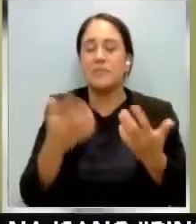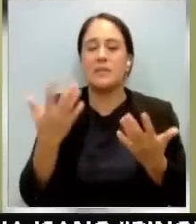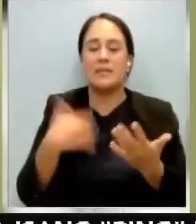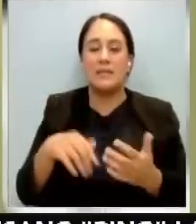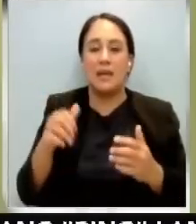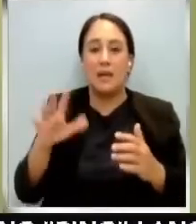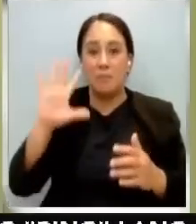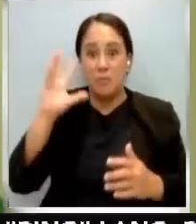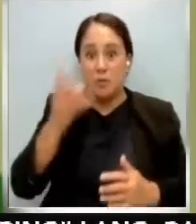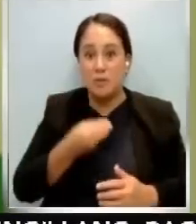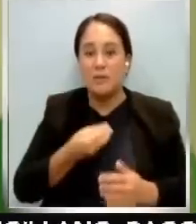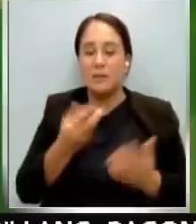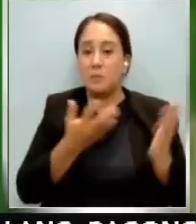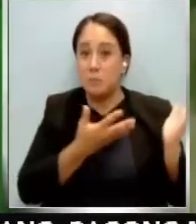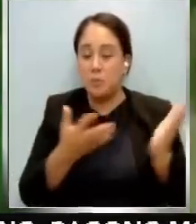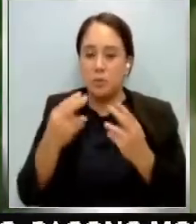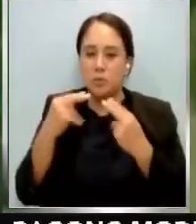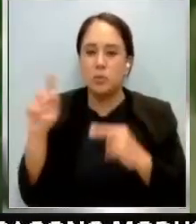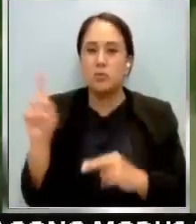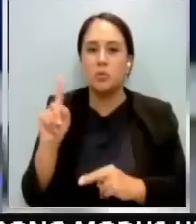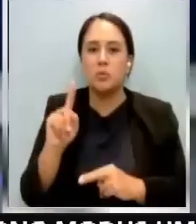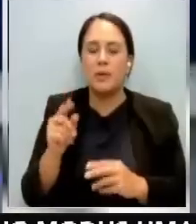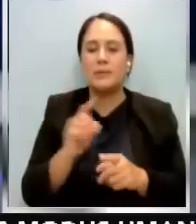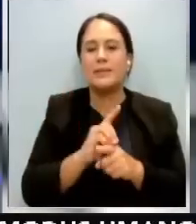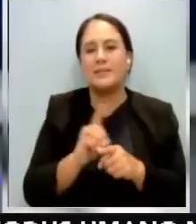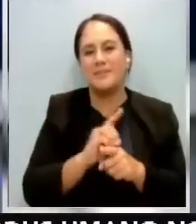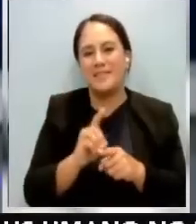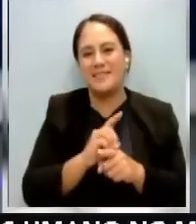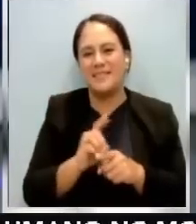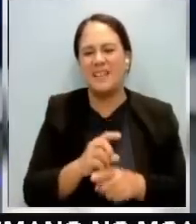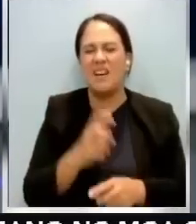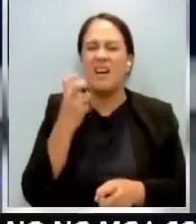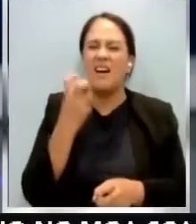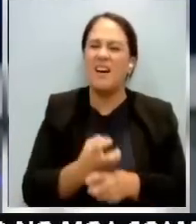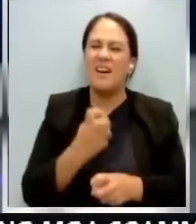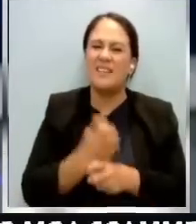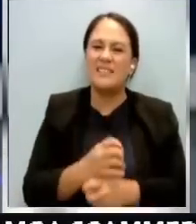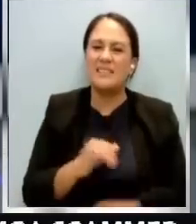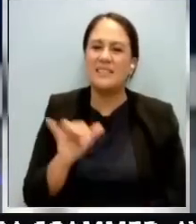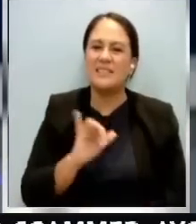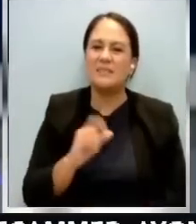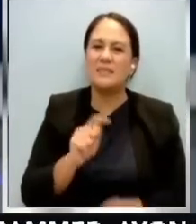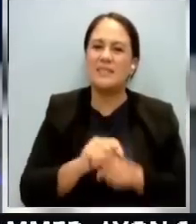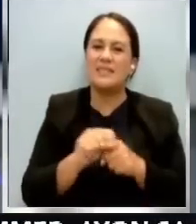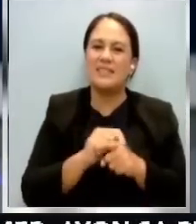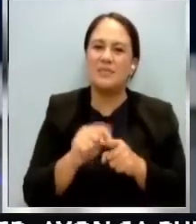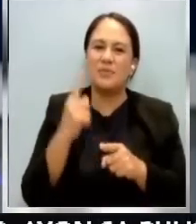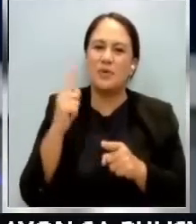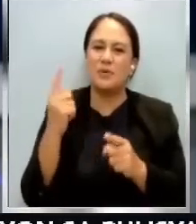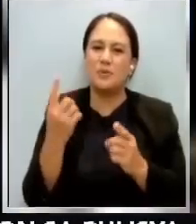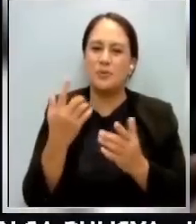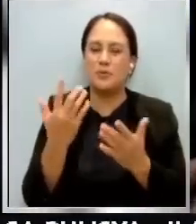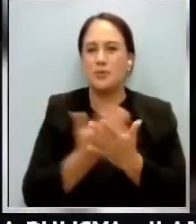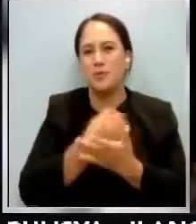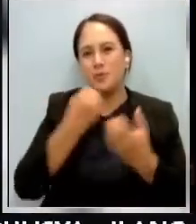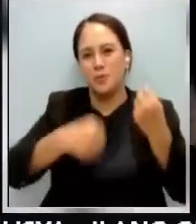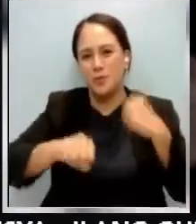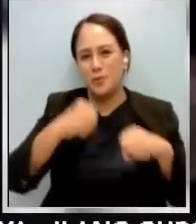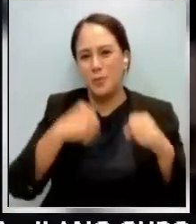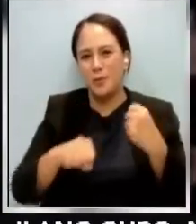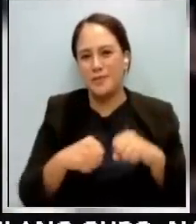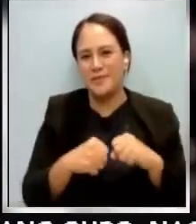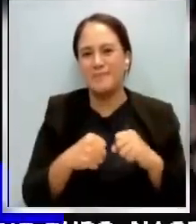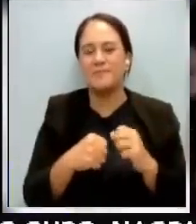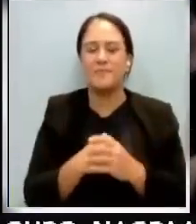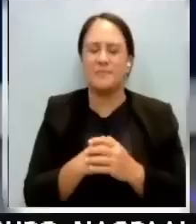weather news, yun daw ang disiplina. Mahirap. Para ako nag-training for another sport. Parang another sport na